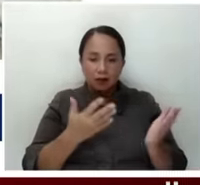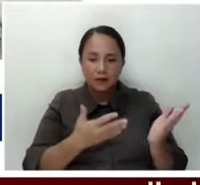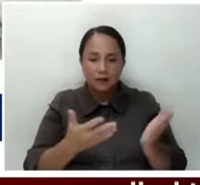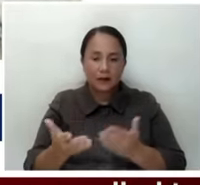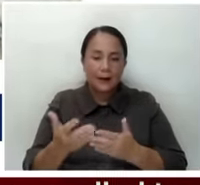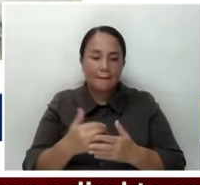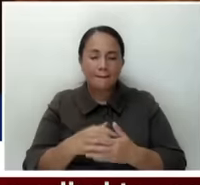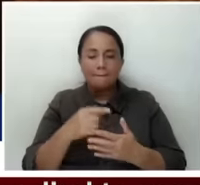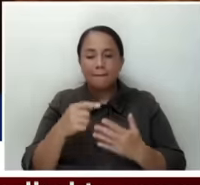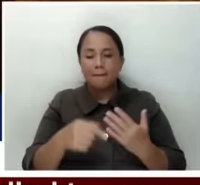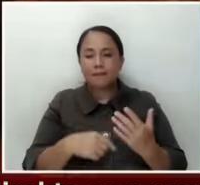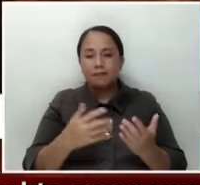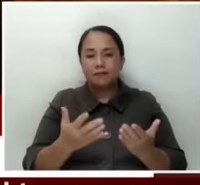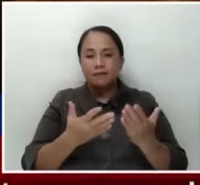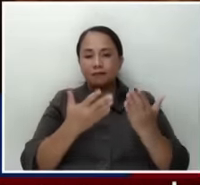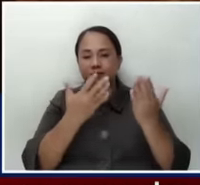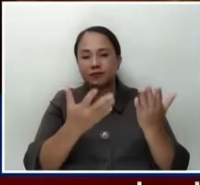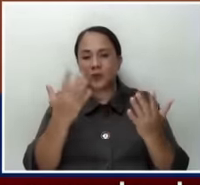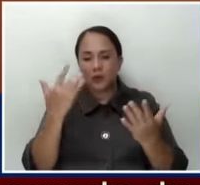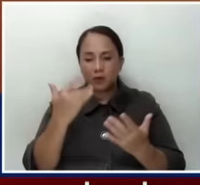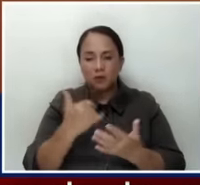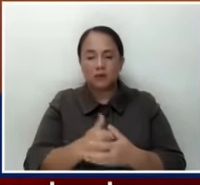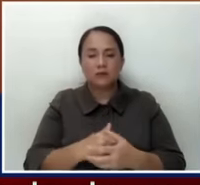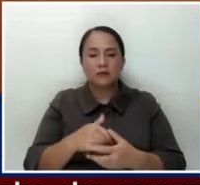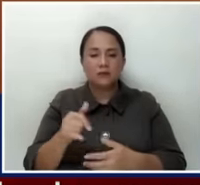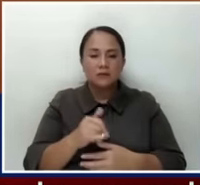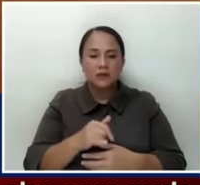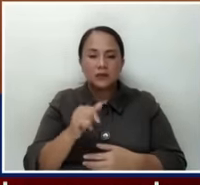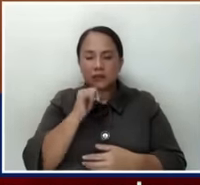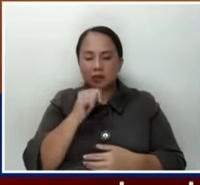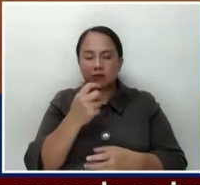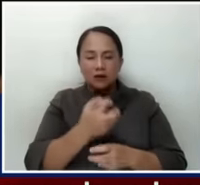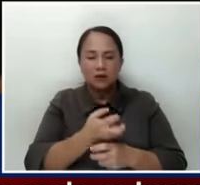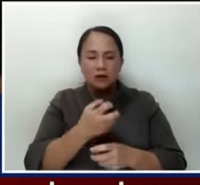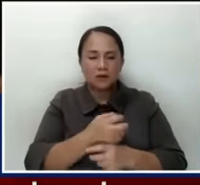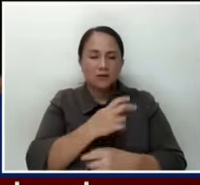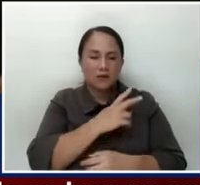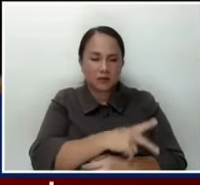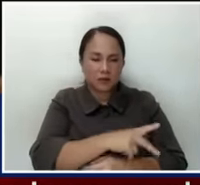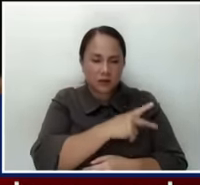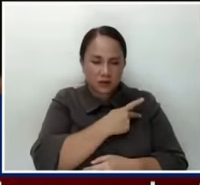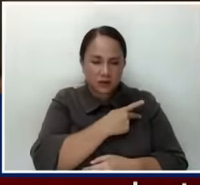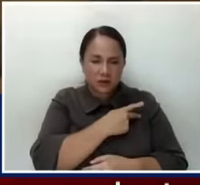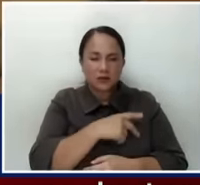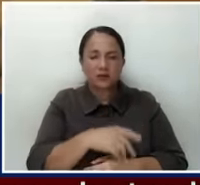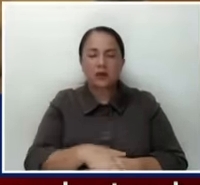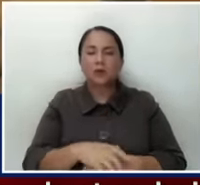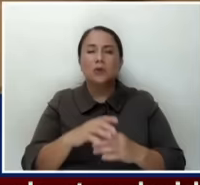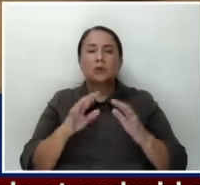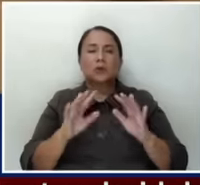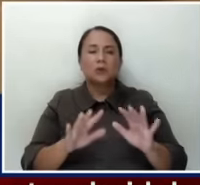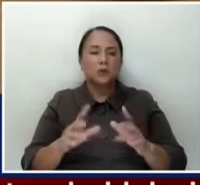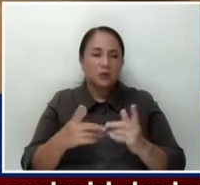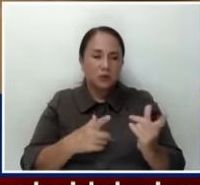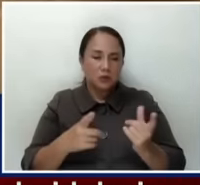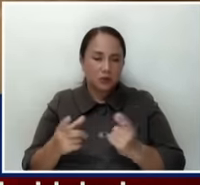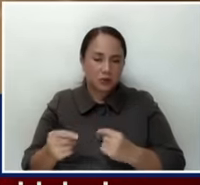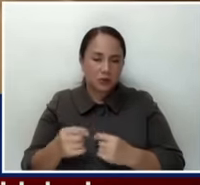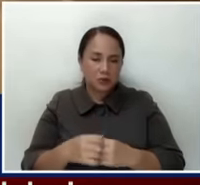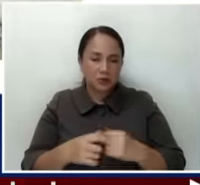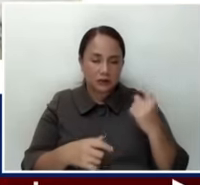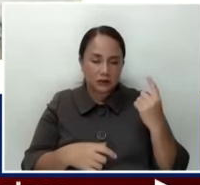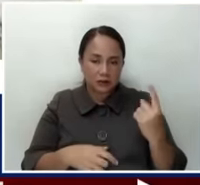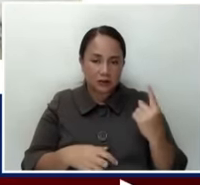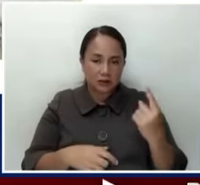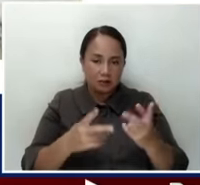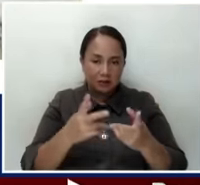this package. Sana po hindi na mahirapan yung mga pasyente yung ease of implementation na nasa isang lugar